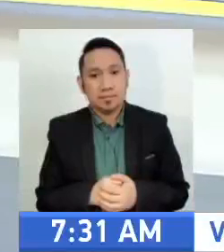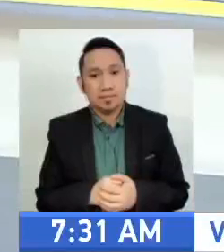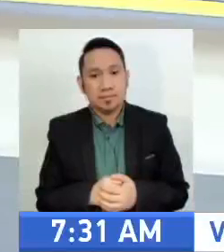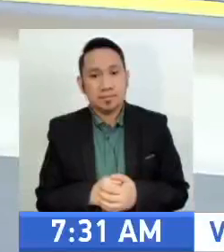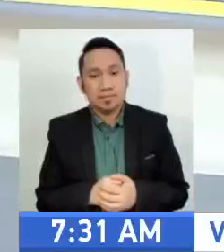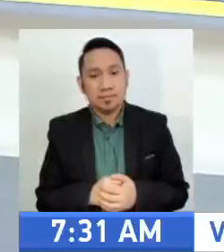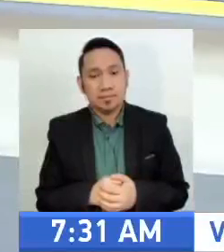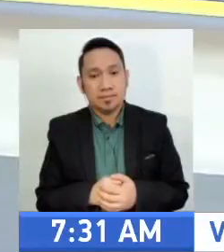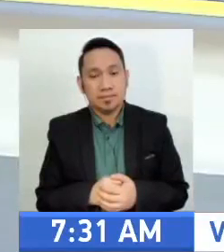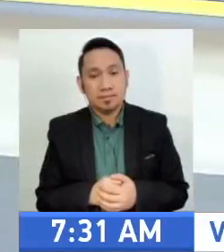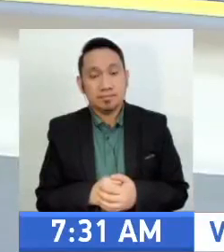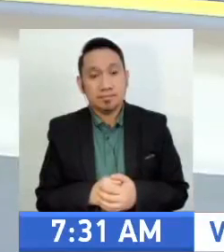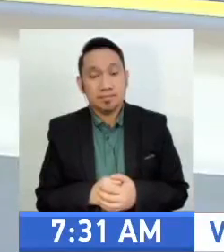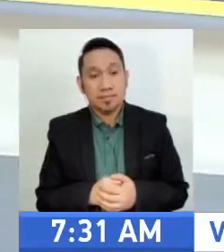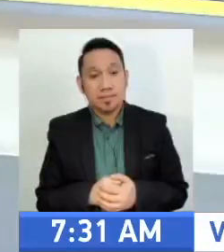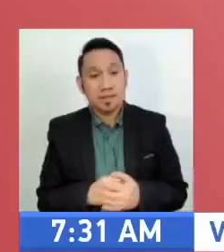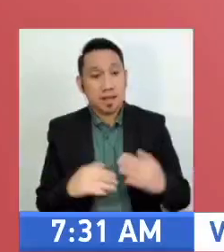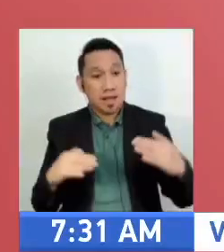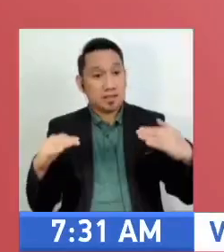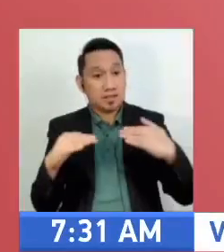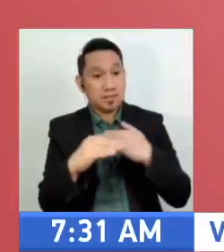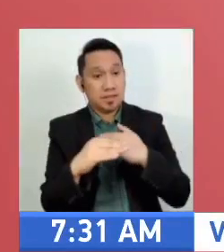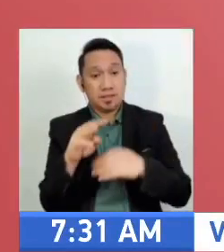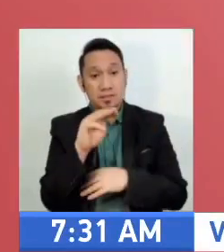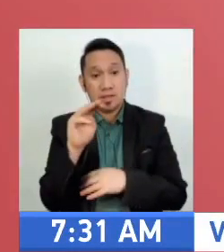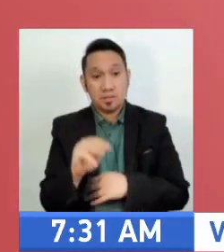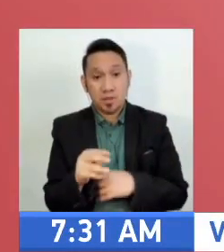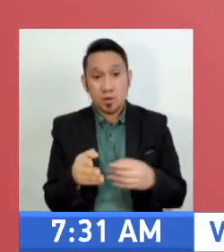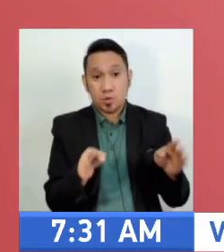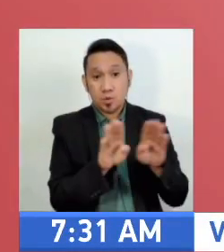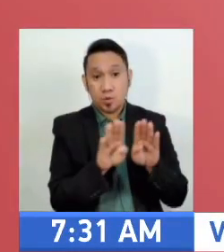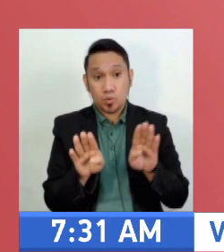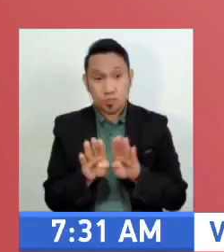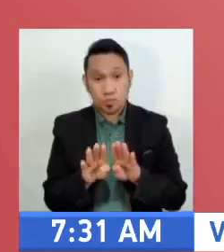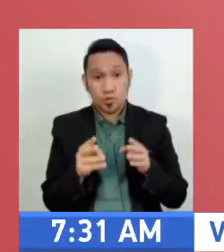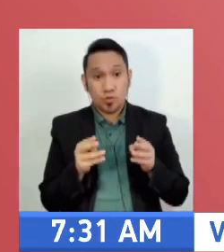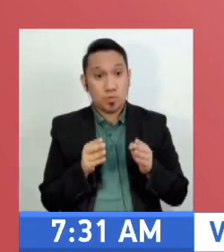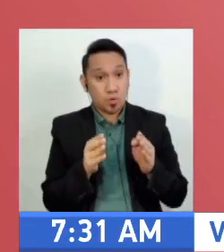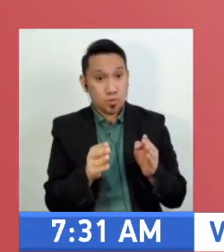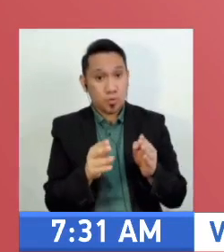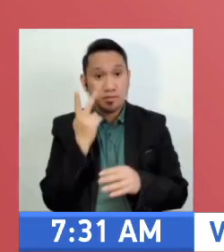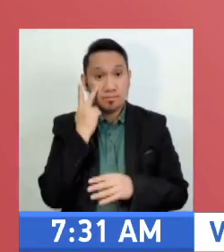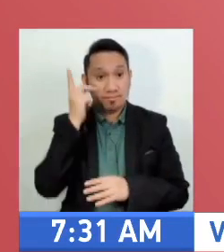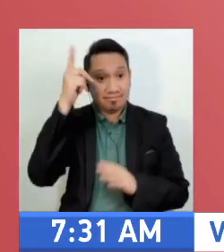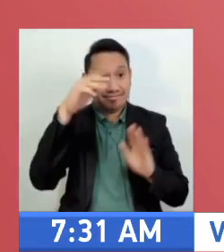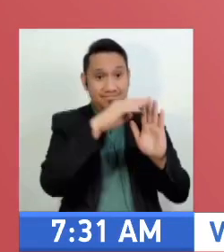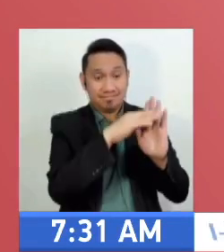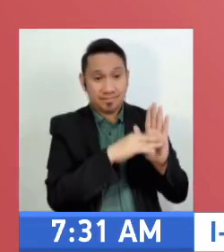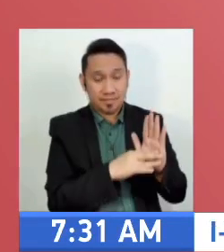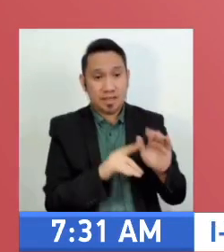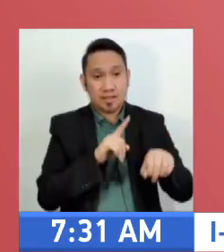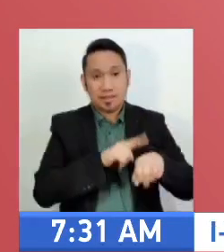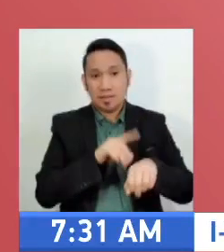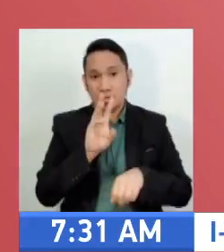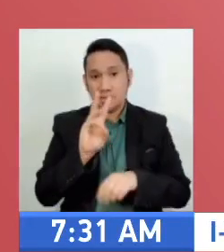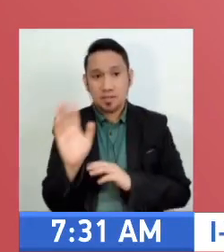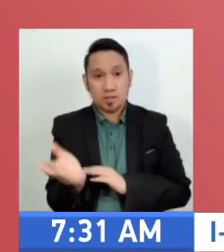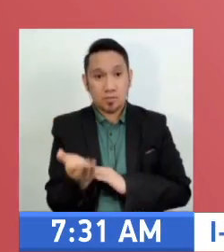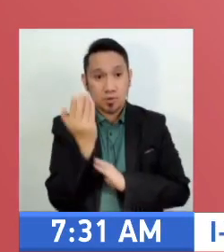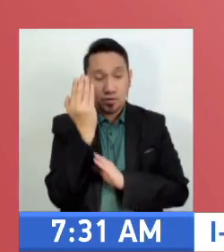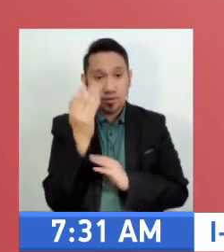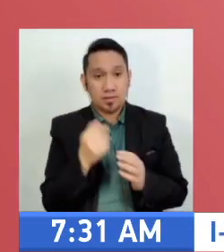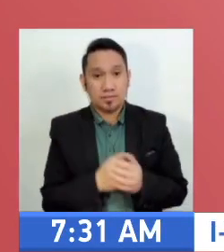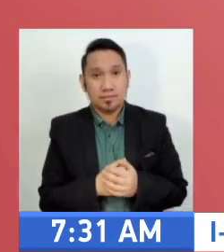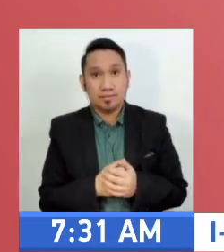Traffic advisory sa Maynila, sarado po ang ilang kalsada sa Maynila bukas, June 24, simula alas 6 ng umaga. Kasama ang Moriones Street